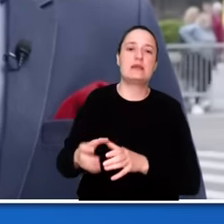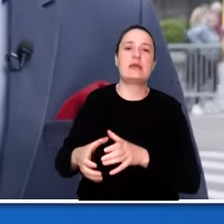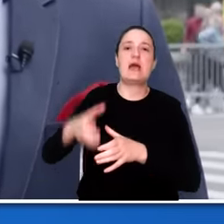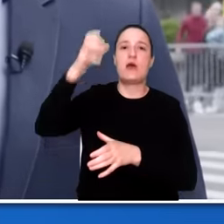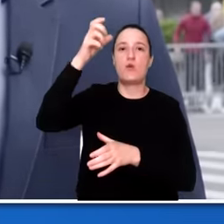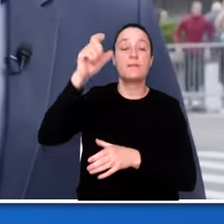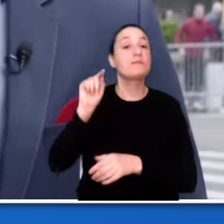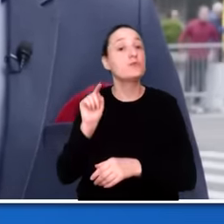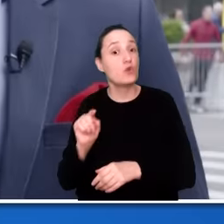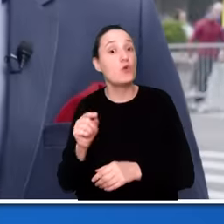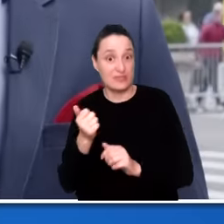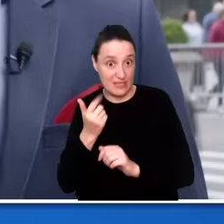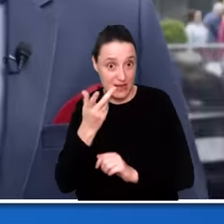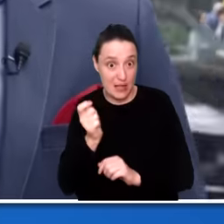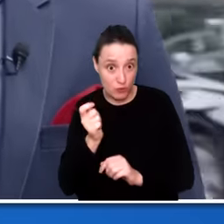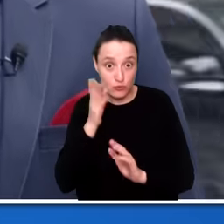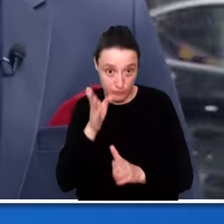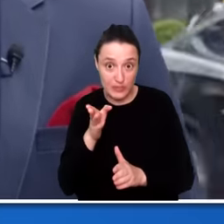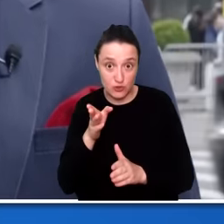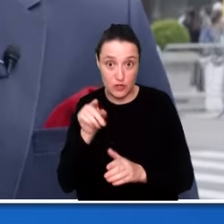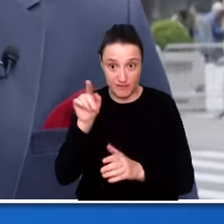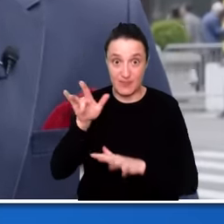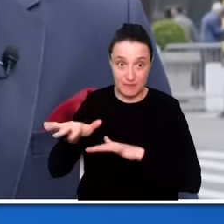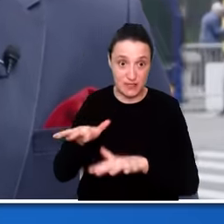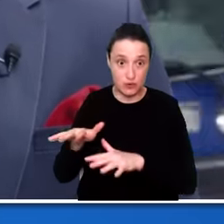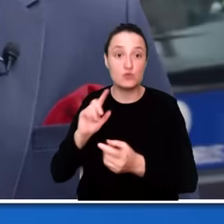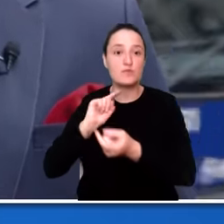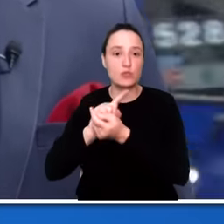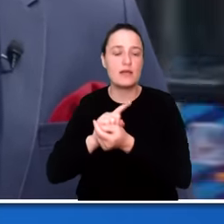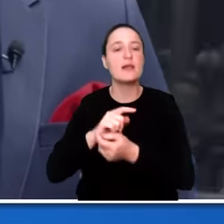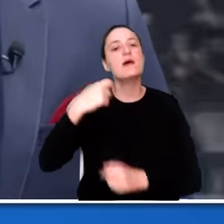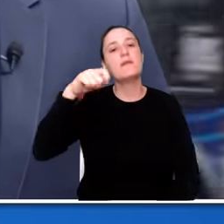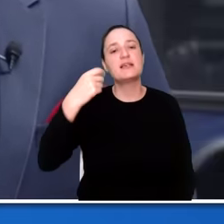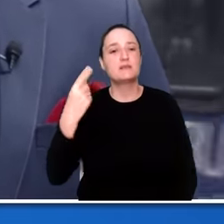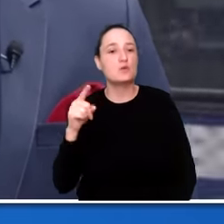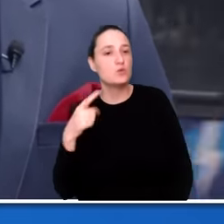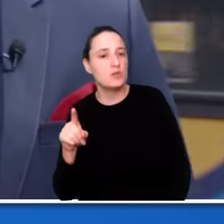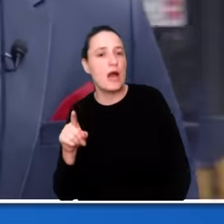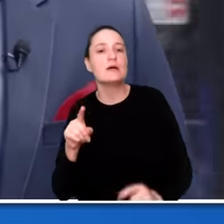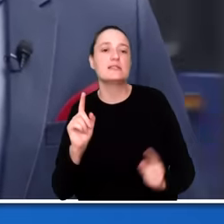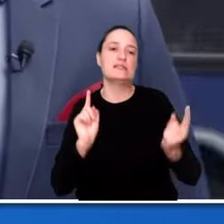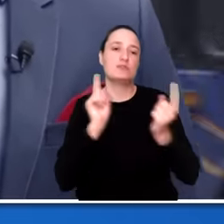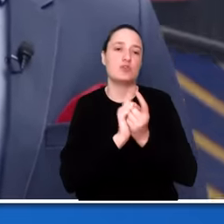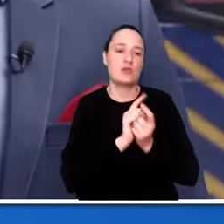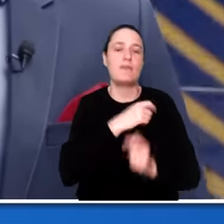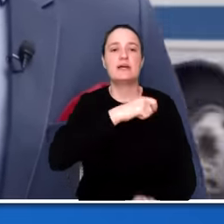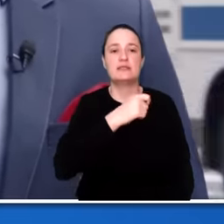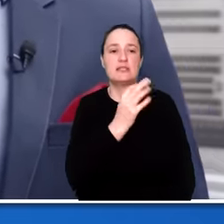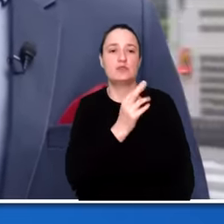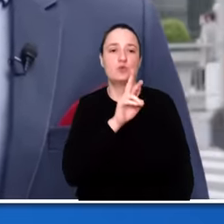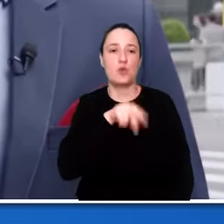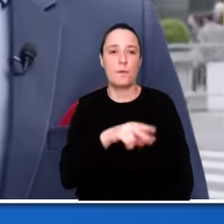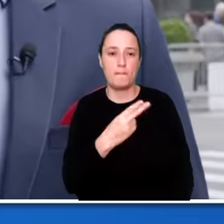będzie tam właśnie, zdaje się, że w tym Trump Tower, spotkanie pana prezydenta Andrzeja Dudy z panem prezydentem Donaldem